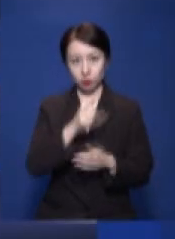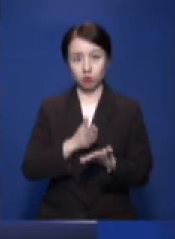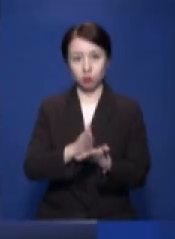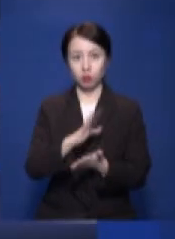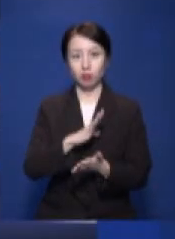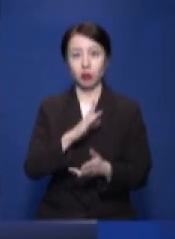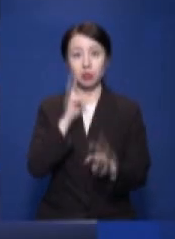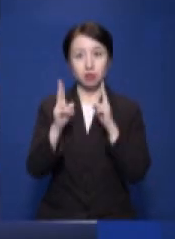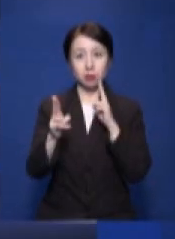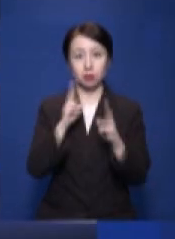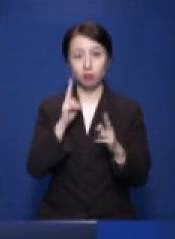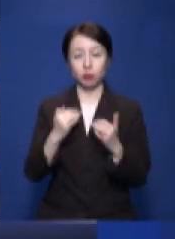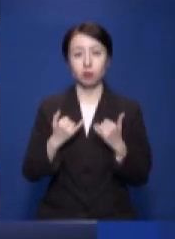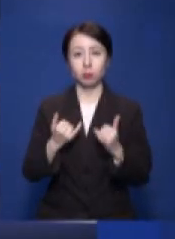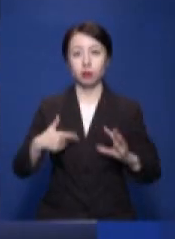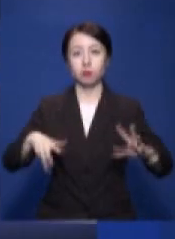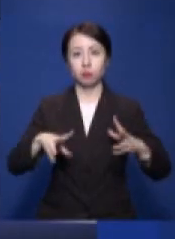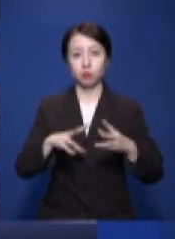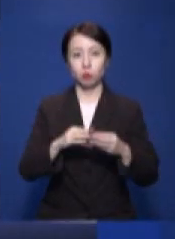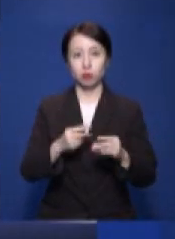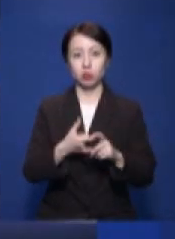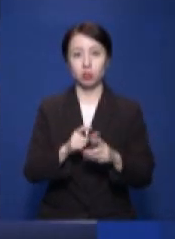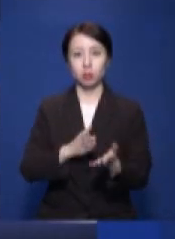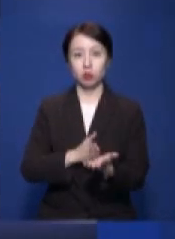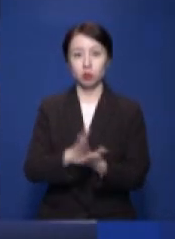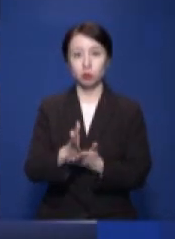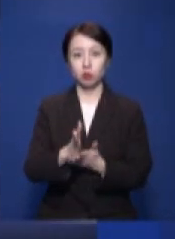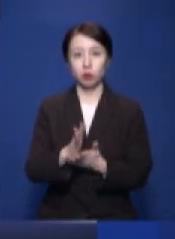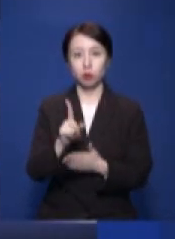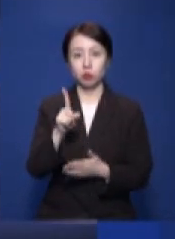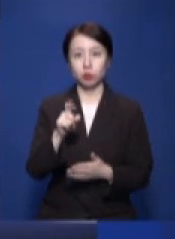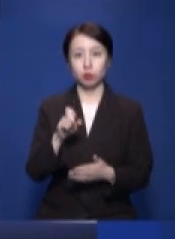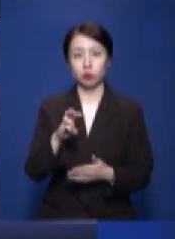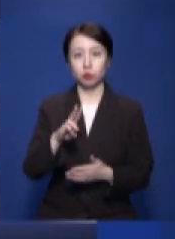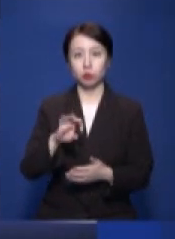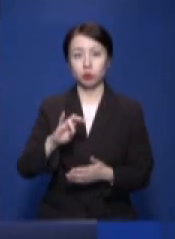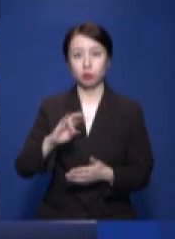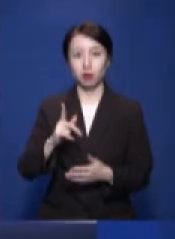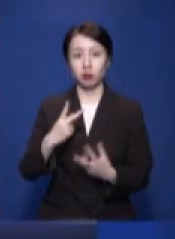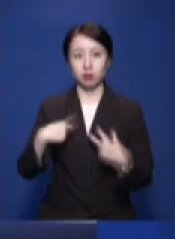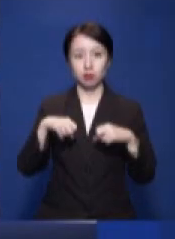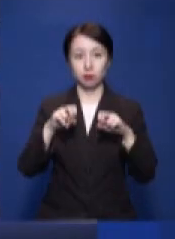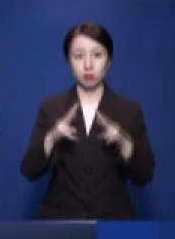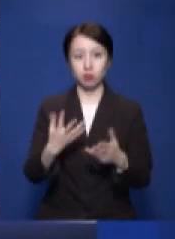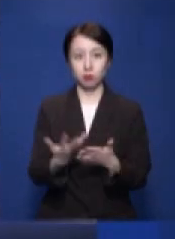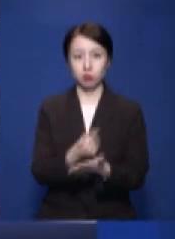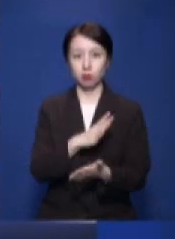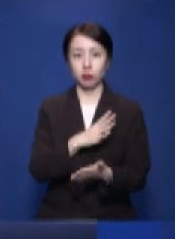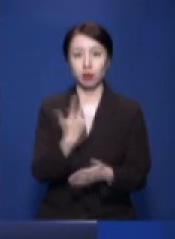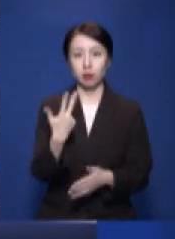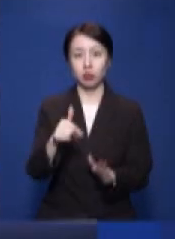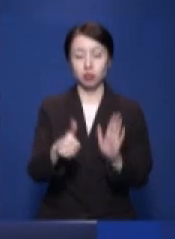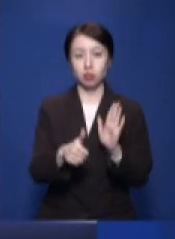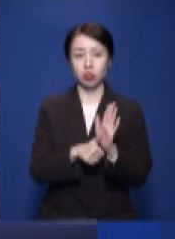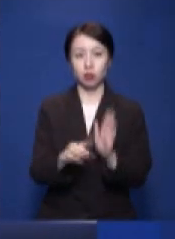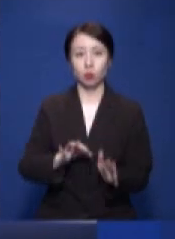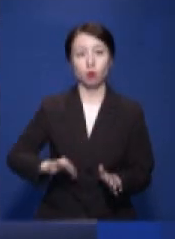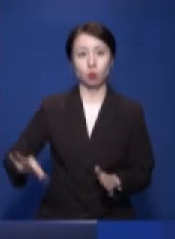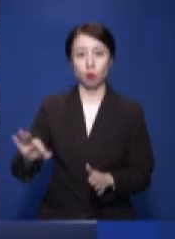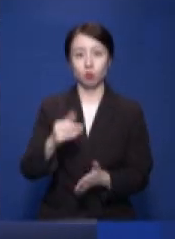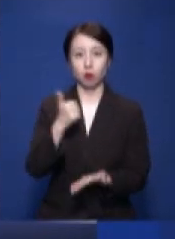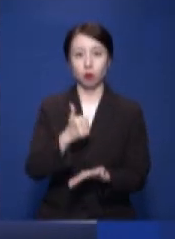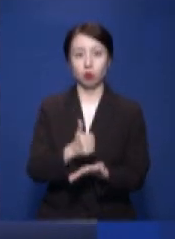қорытындылады. Жиынға өңірдің барлық аймағынан осы саланың тұтқасын ұстаған 100-ден астам маман жиналды. Оның 36-сы